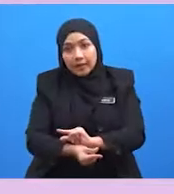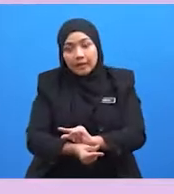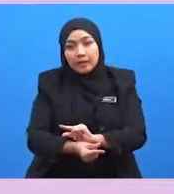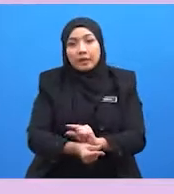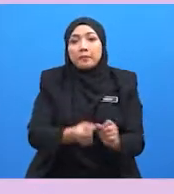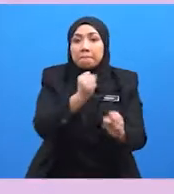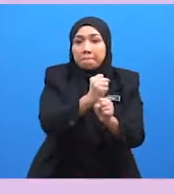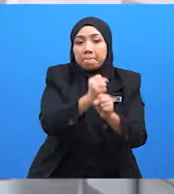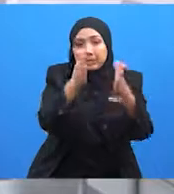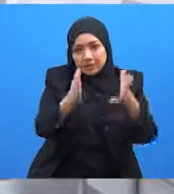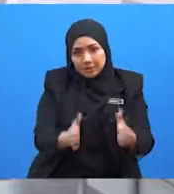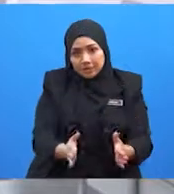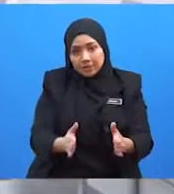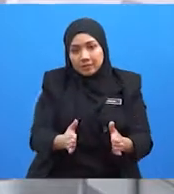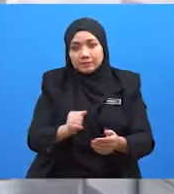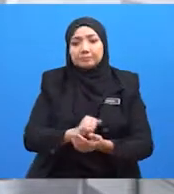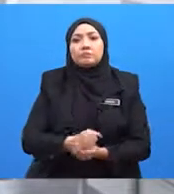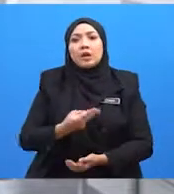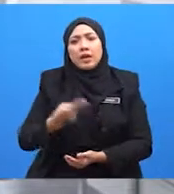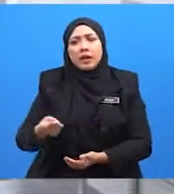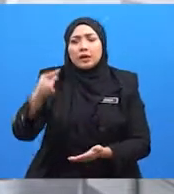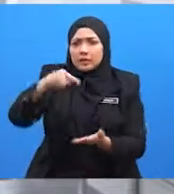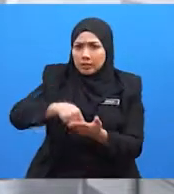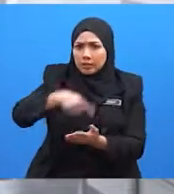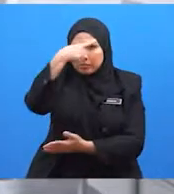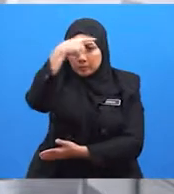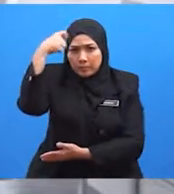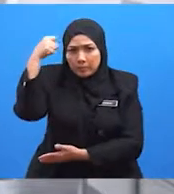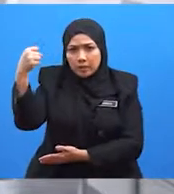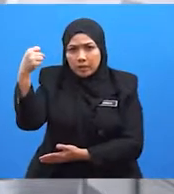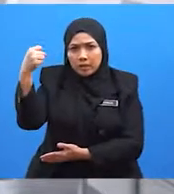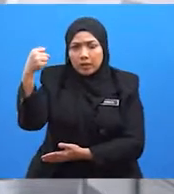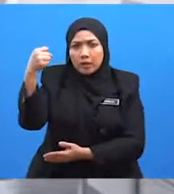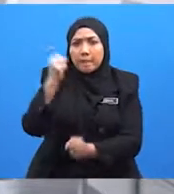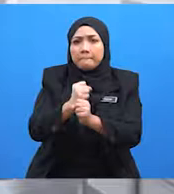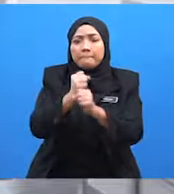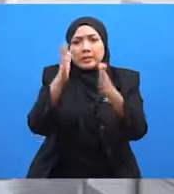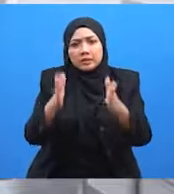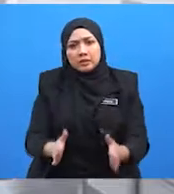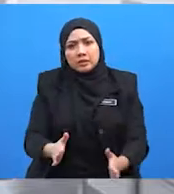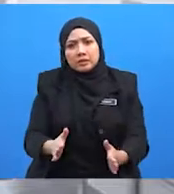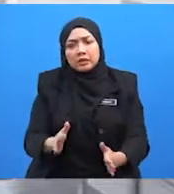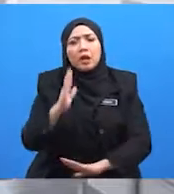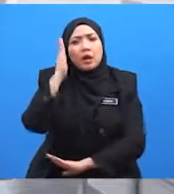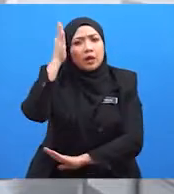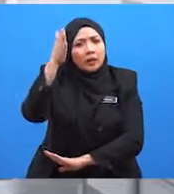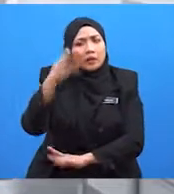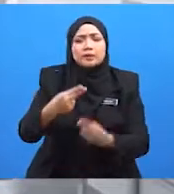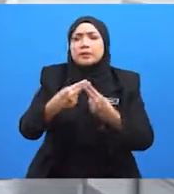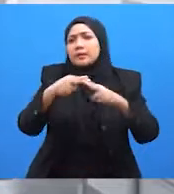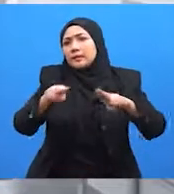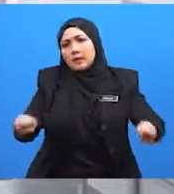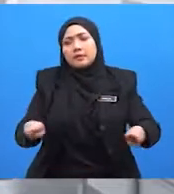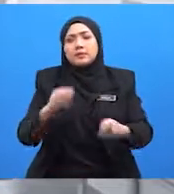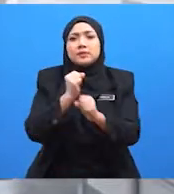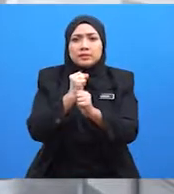pekerja. Hal ini menyebabkan pekerja yang sedia ada akan kehilangan